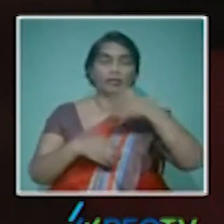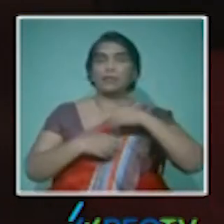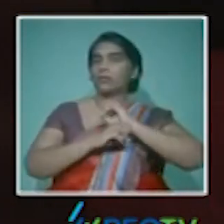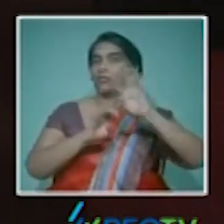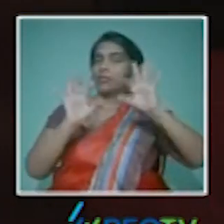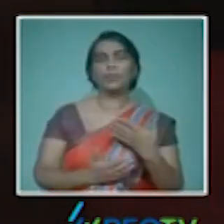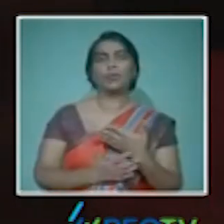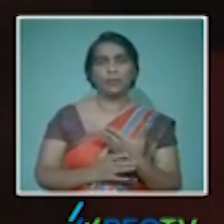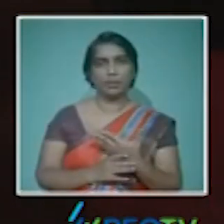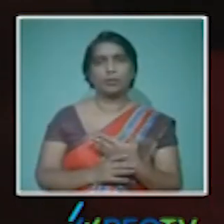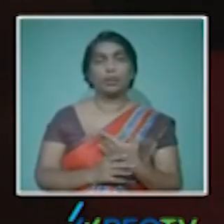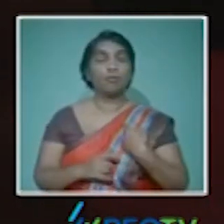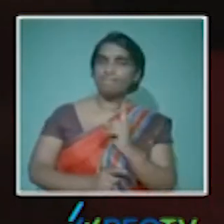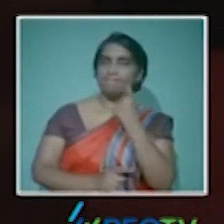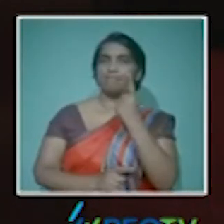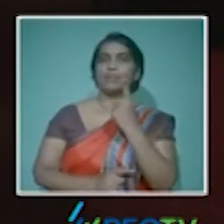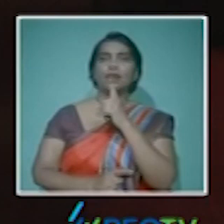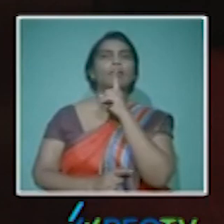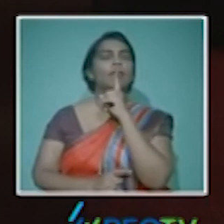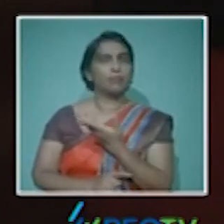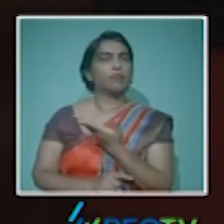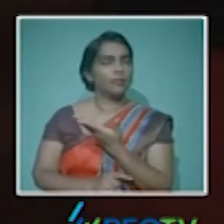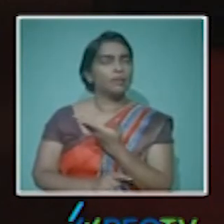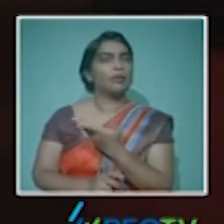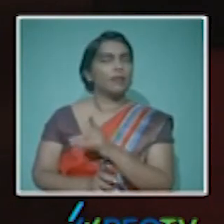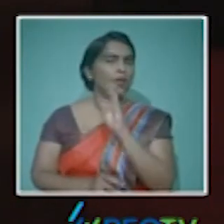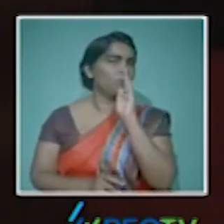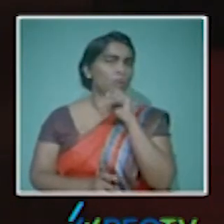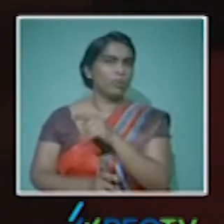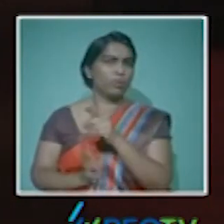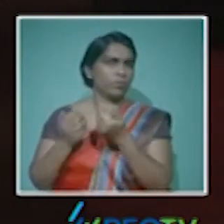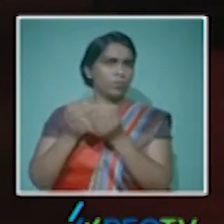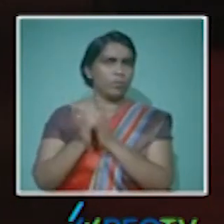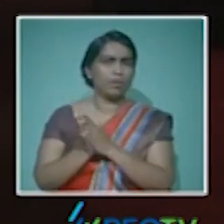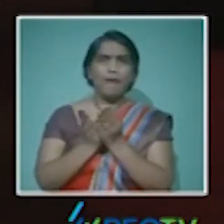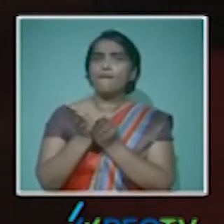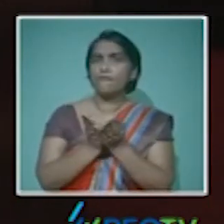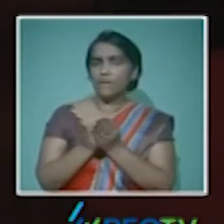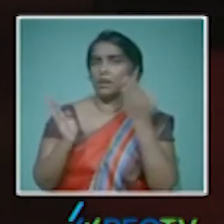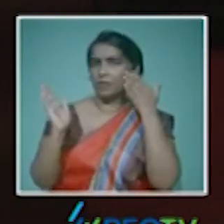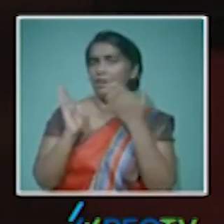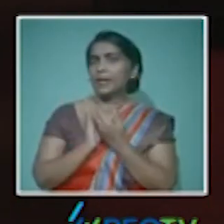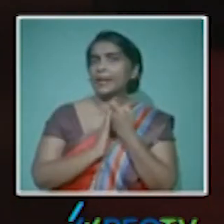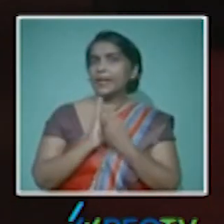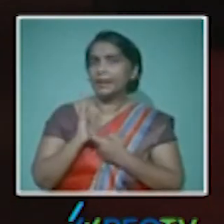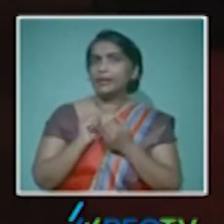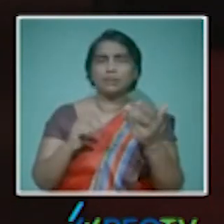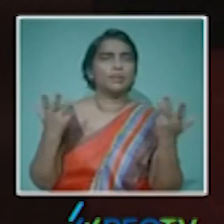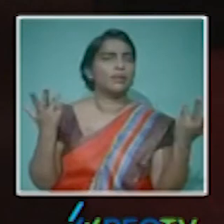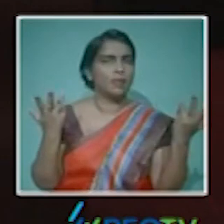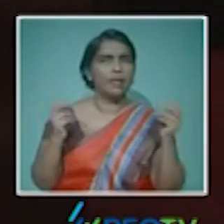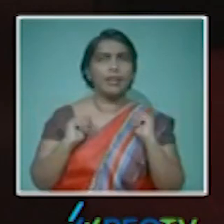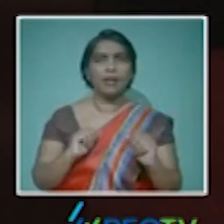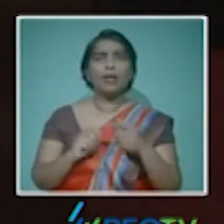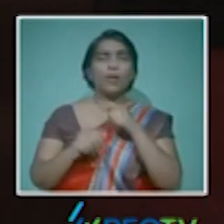හැරීම අපි අනහිටුනවා කියන මේ තර්ජනයක් කරන්න ගරු මූලාසනේ මන්ත්‍රීතුමනි එක පැත්තකින් ඔහුට විනයානුකූලව පියවරක් හෝ නීතිමය පියවරක් ගැනෙන්නේ නැහැ මොකද